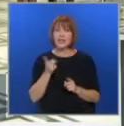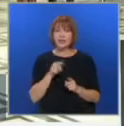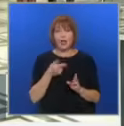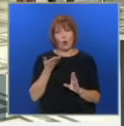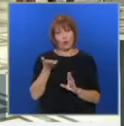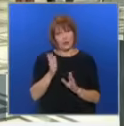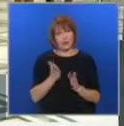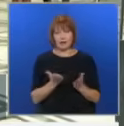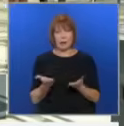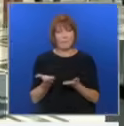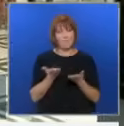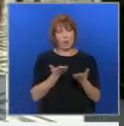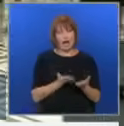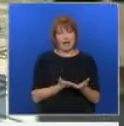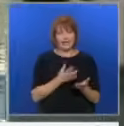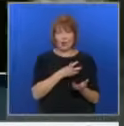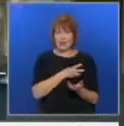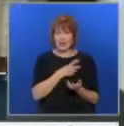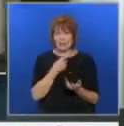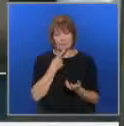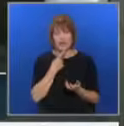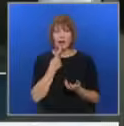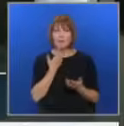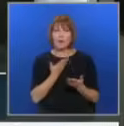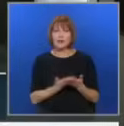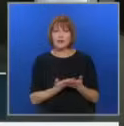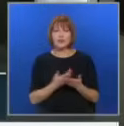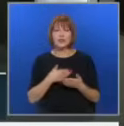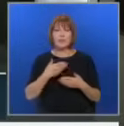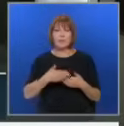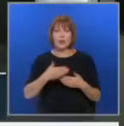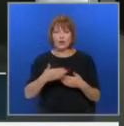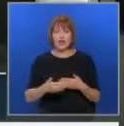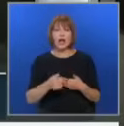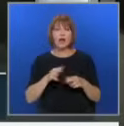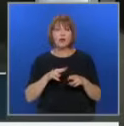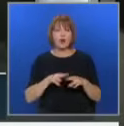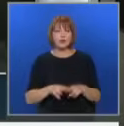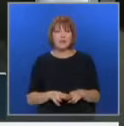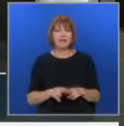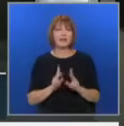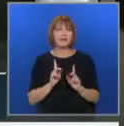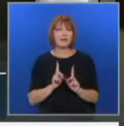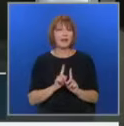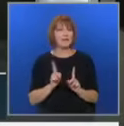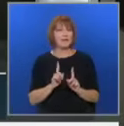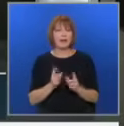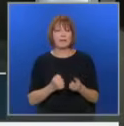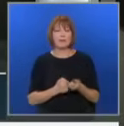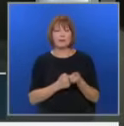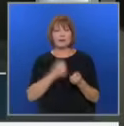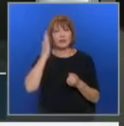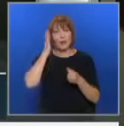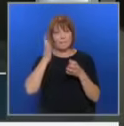на поканата за разговори с ППДБ по предложените от тях приоритети, но остават на позиция, че няма да подкрепят